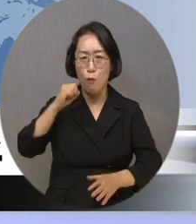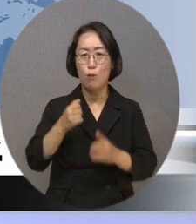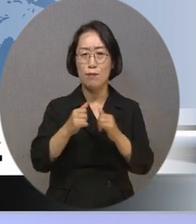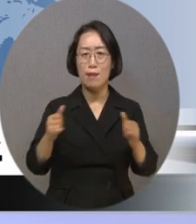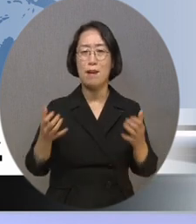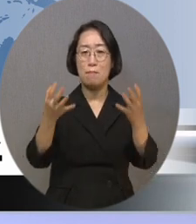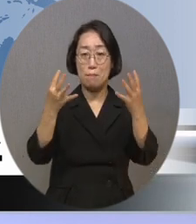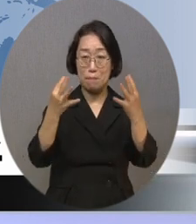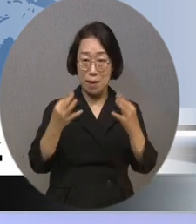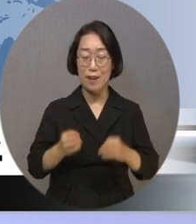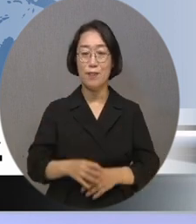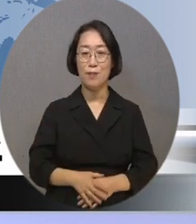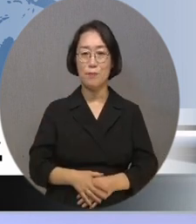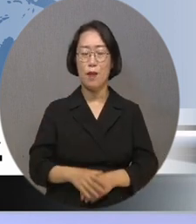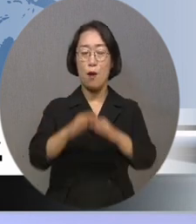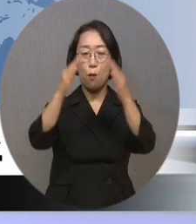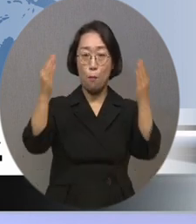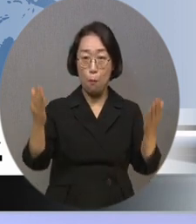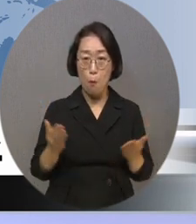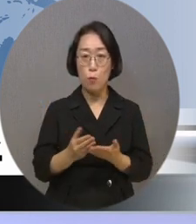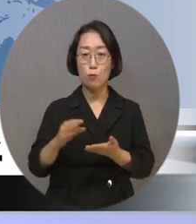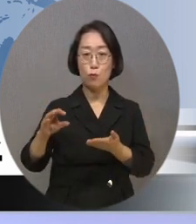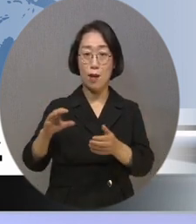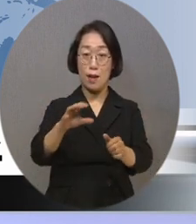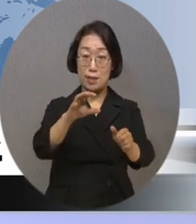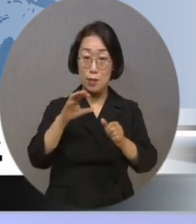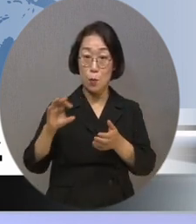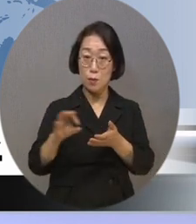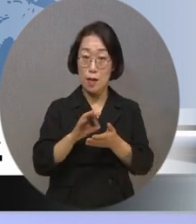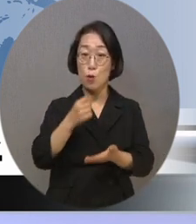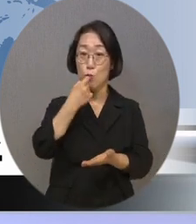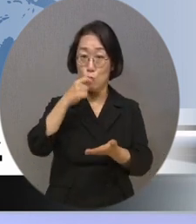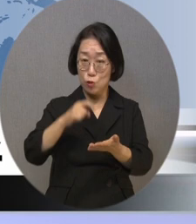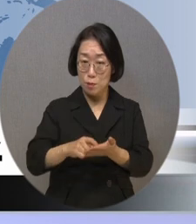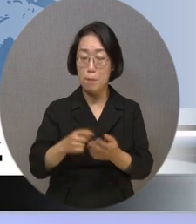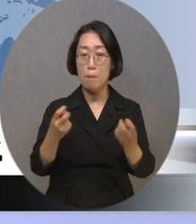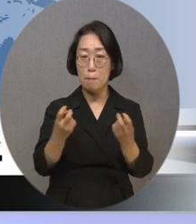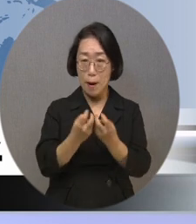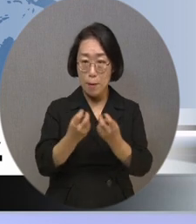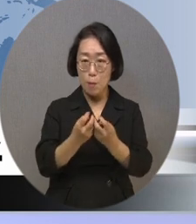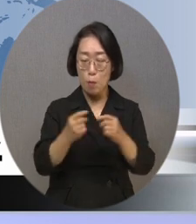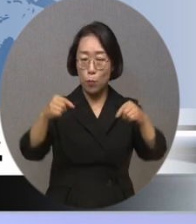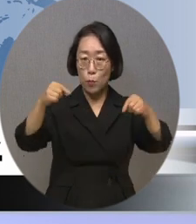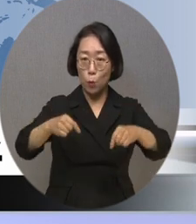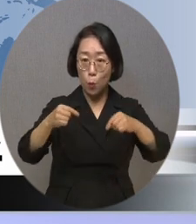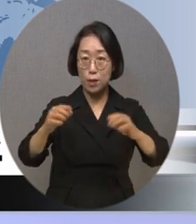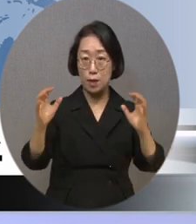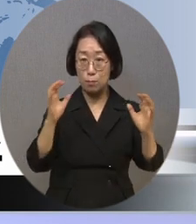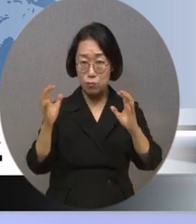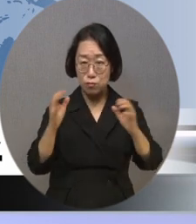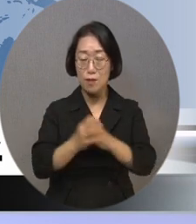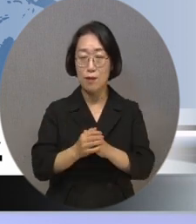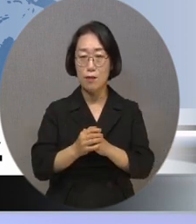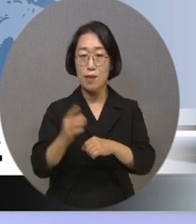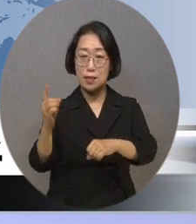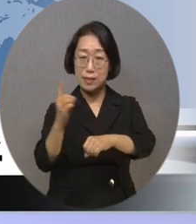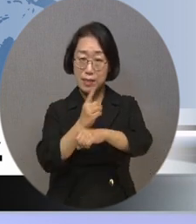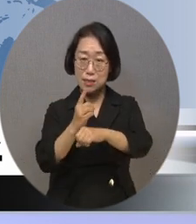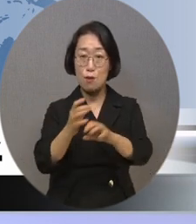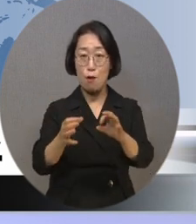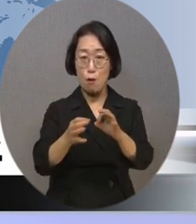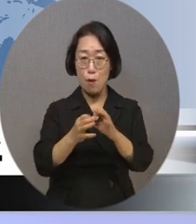많습니다. 모두가 이용하기 쉬운 디지털 기기와 서비스를 논의하기 위해 디지털 정보 접근성